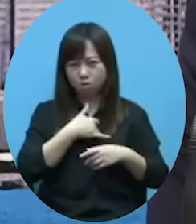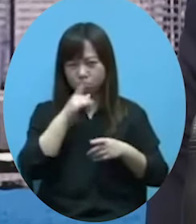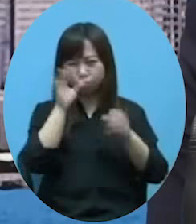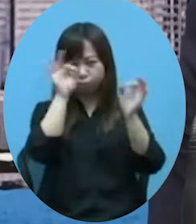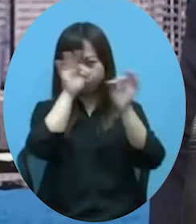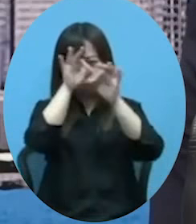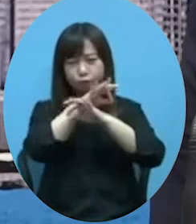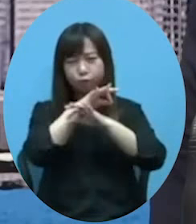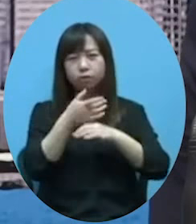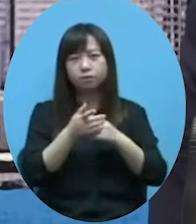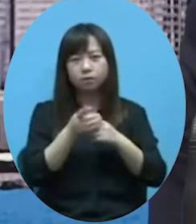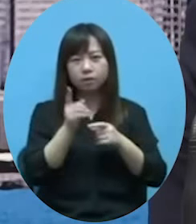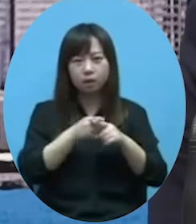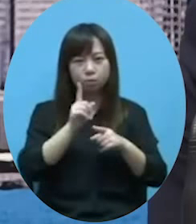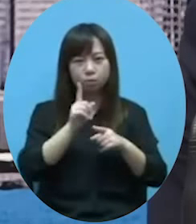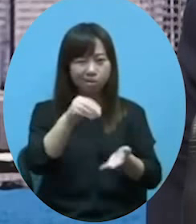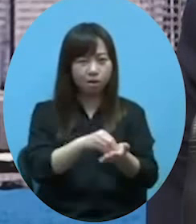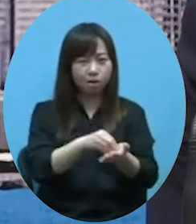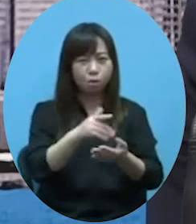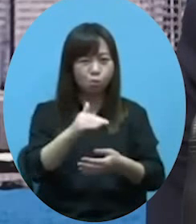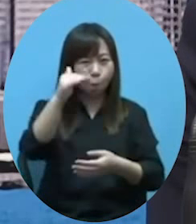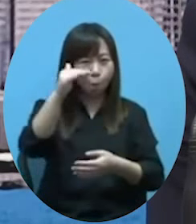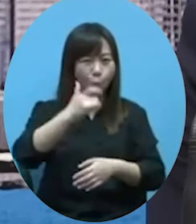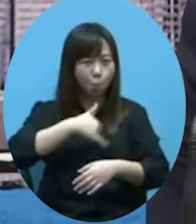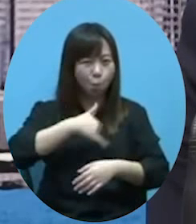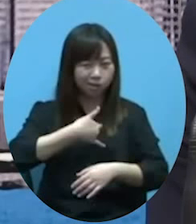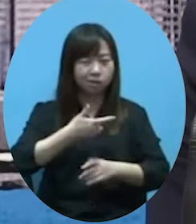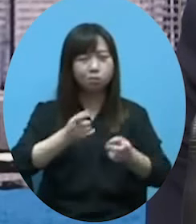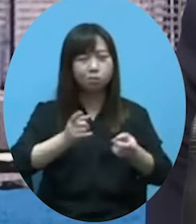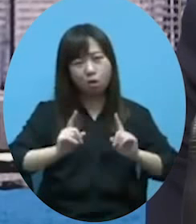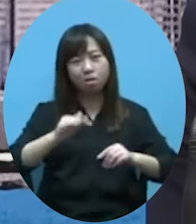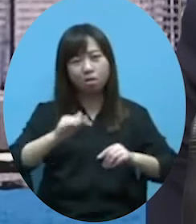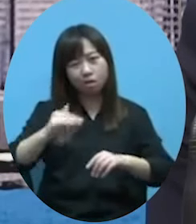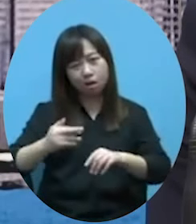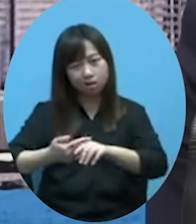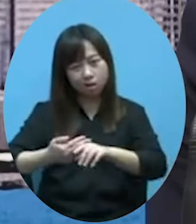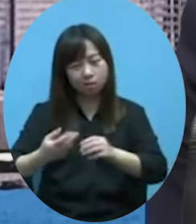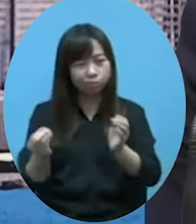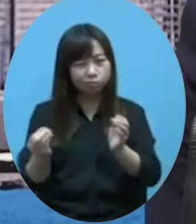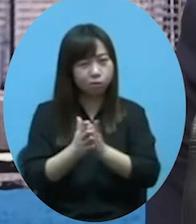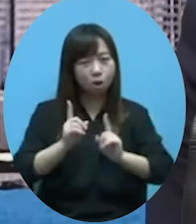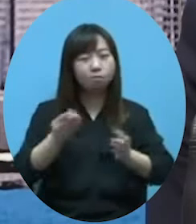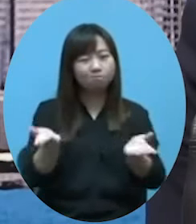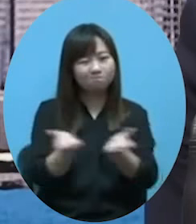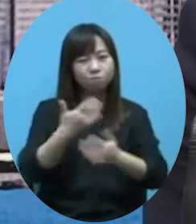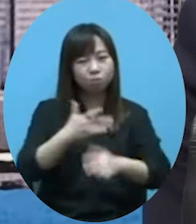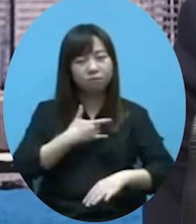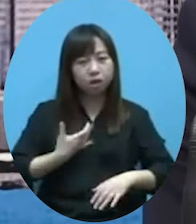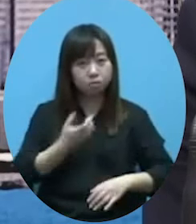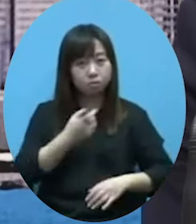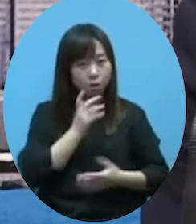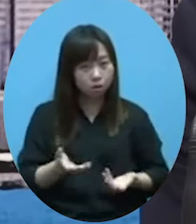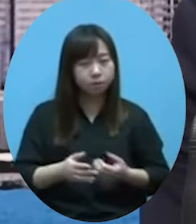導性就是到底是怎樣界定他是高度懷疑感染還是低程度感染還是確診呢謝謝